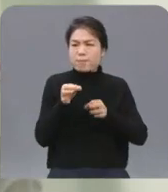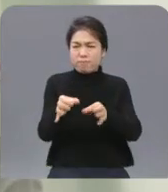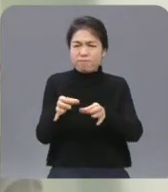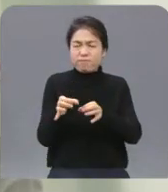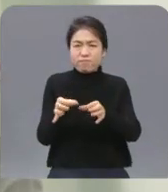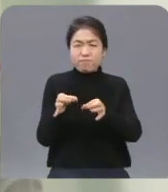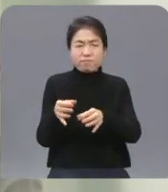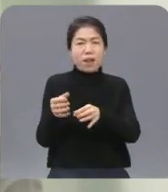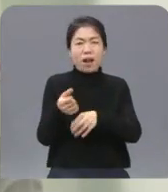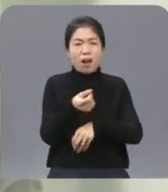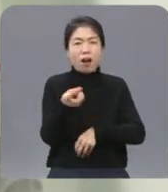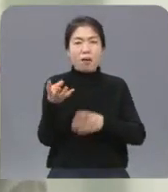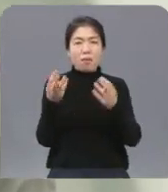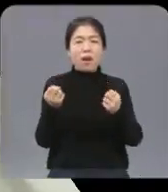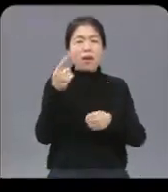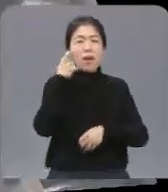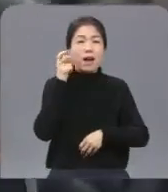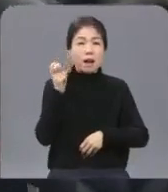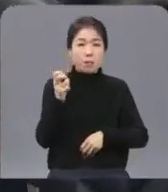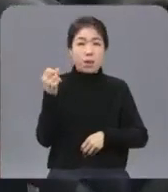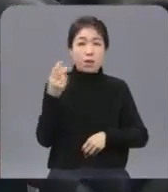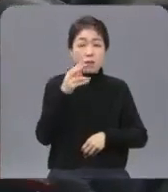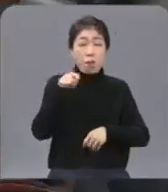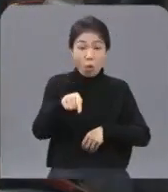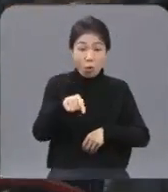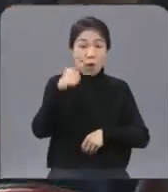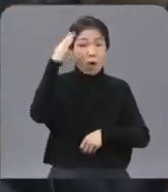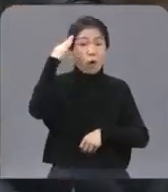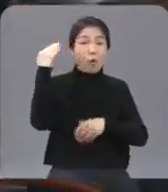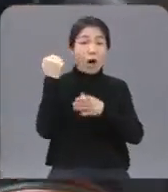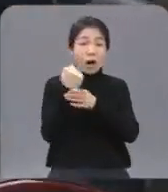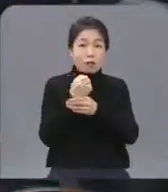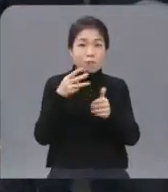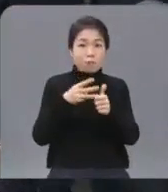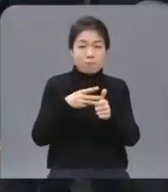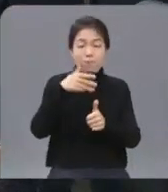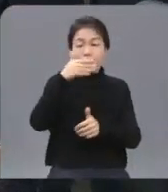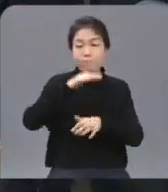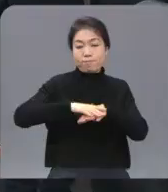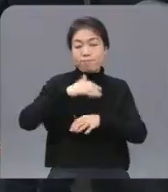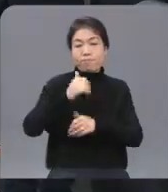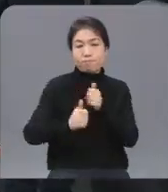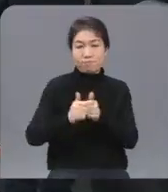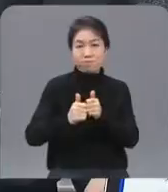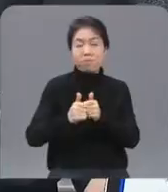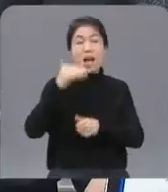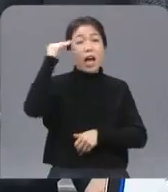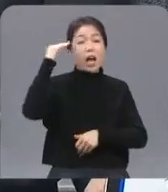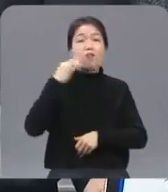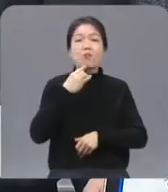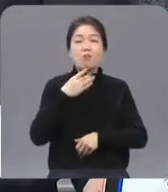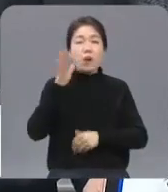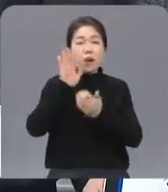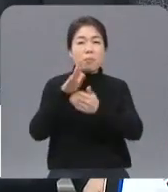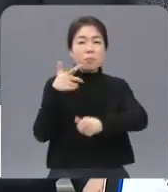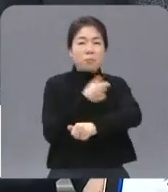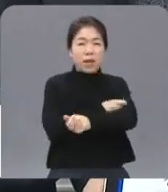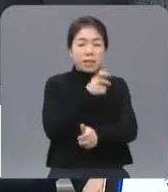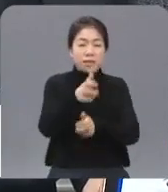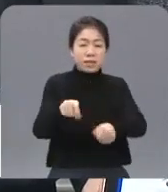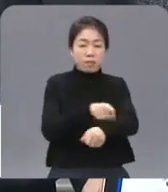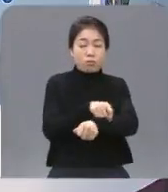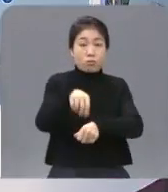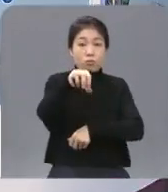것으로 전망됩니다 여기에 화순군이 도전장을 냈습니다 화수는 국내 유일의 백신산업특구로